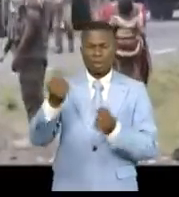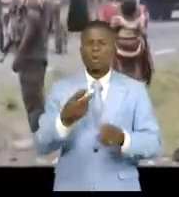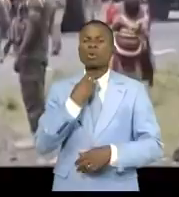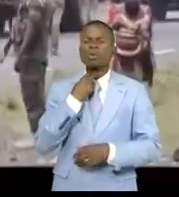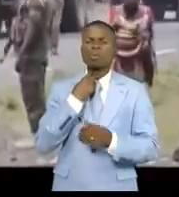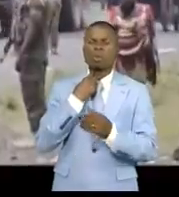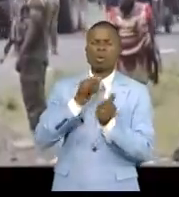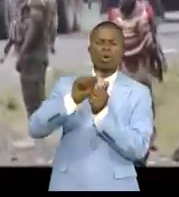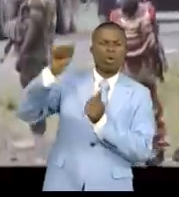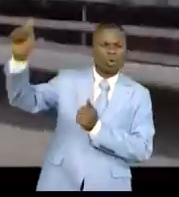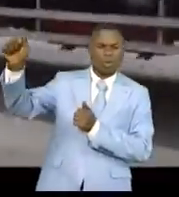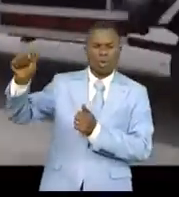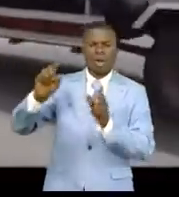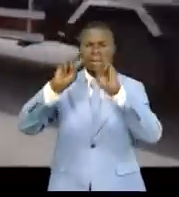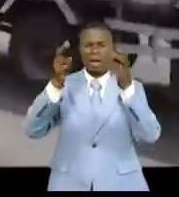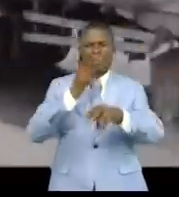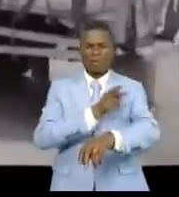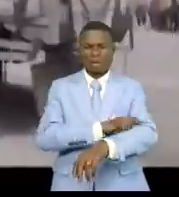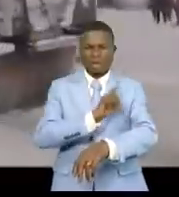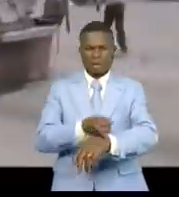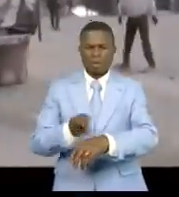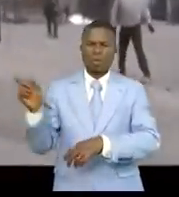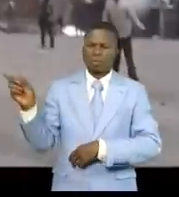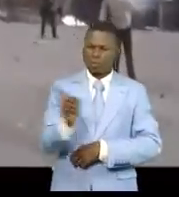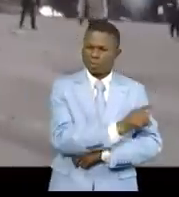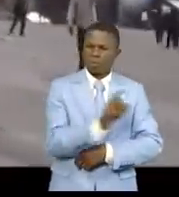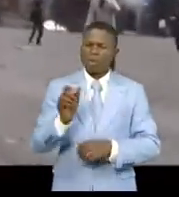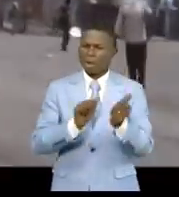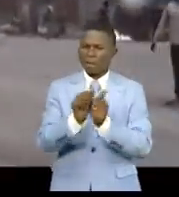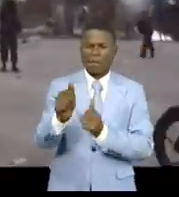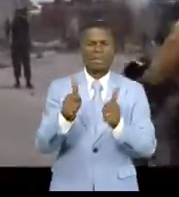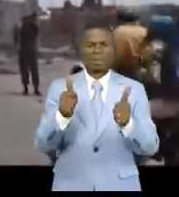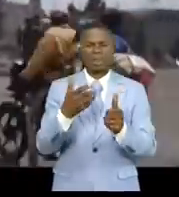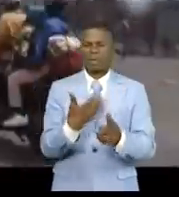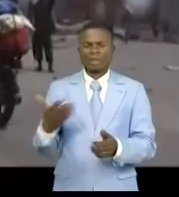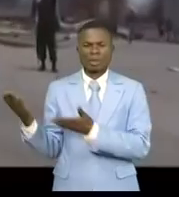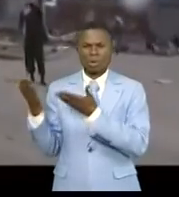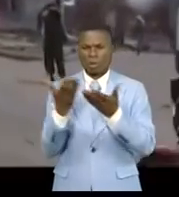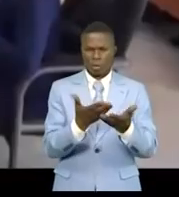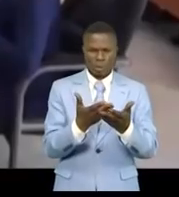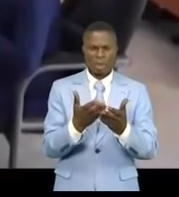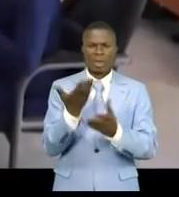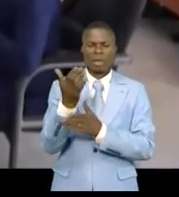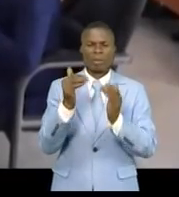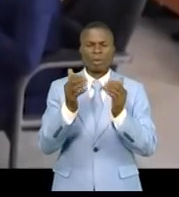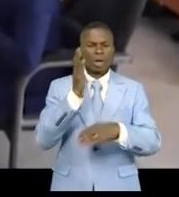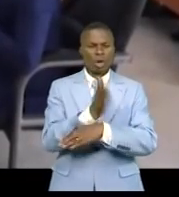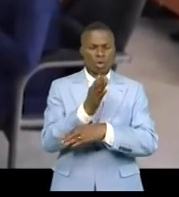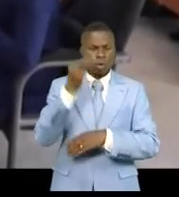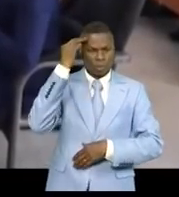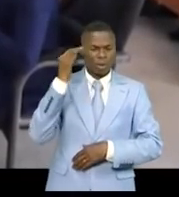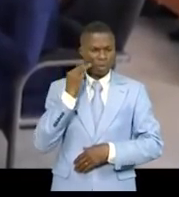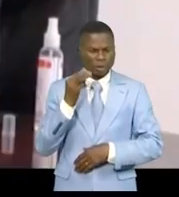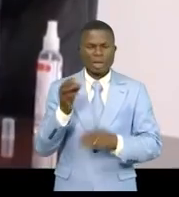une dizaine de kilomètres de Goma a été organisé pour faciliter la circulation des biens le mercredi au retour de l'accalmie. Le conseil de ministres